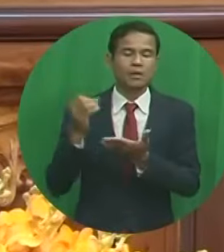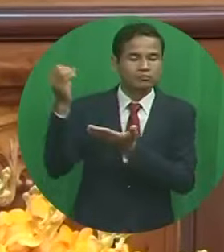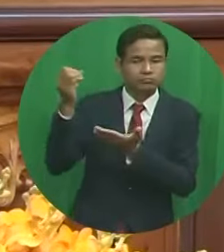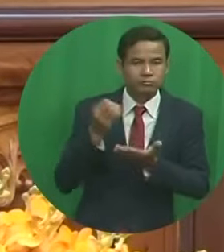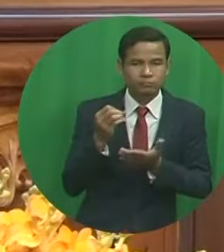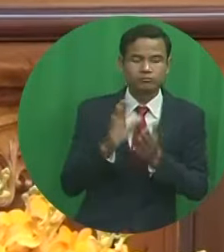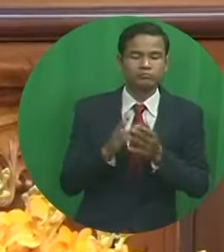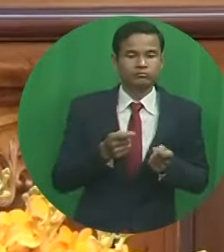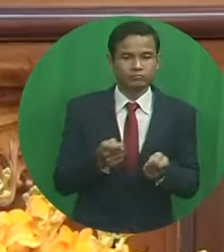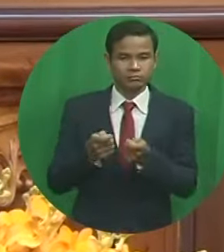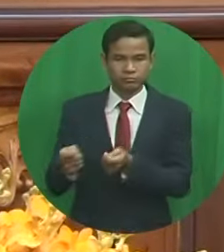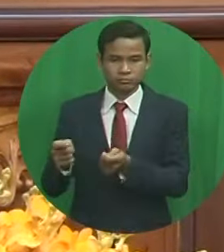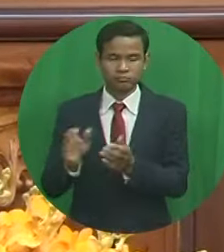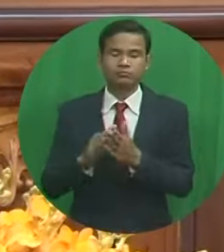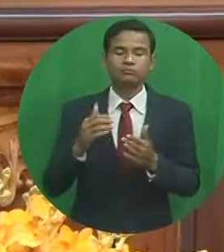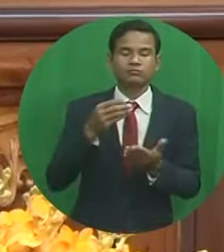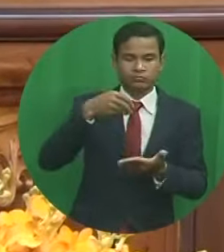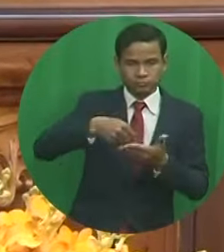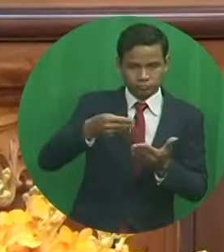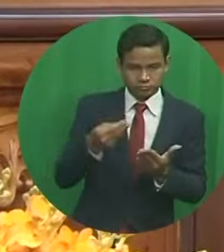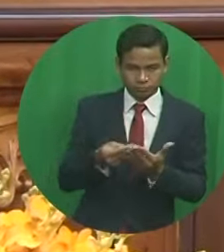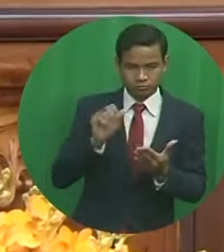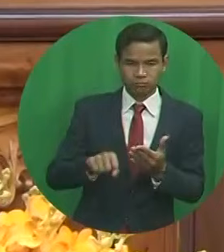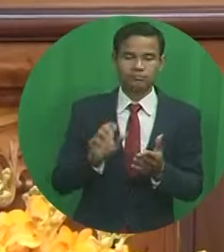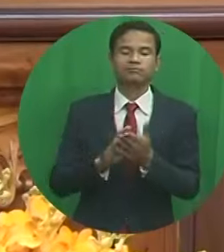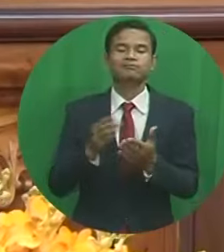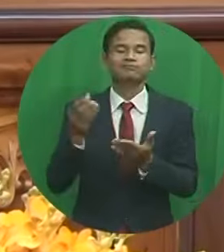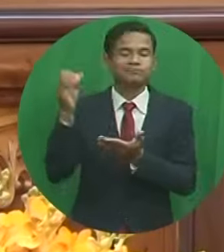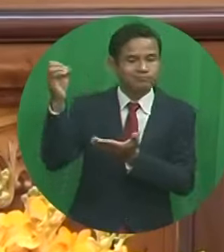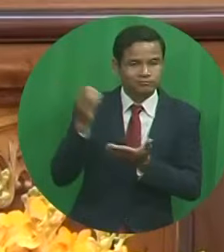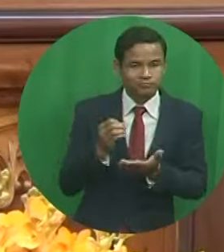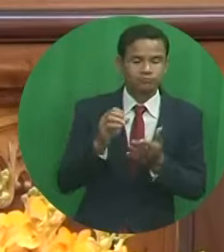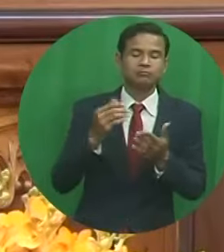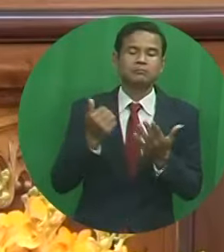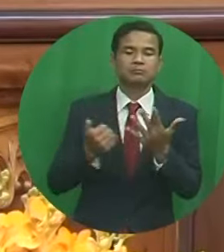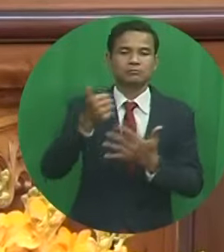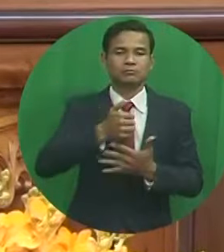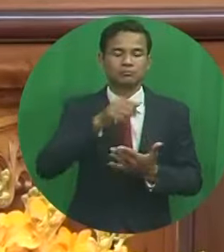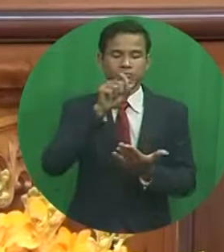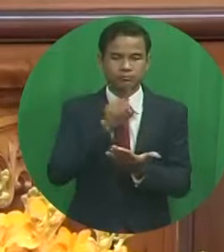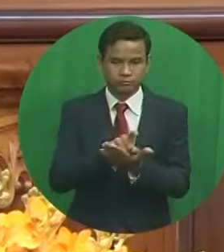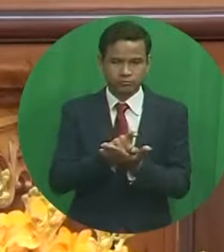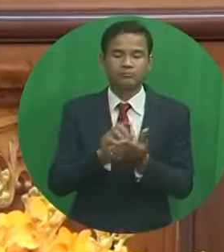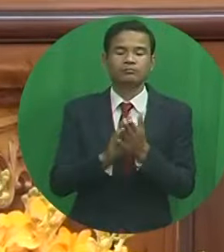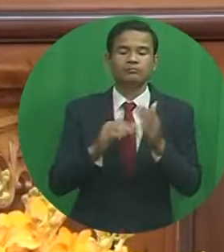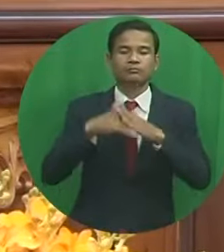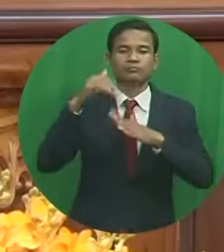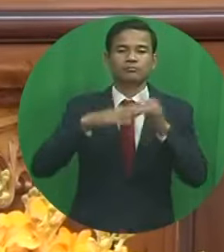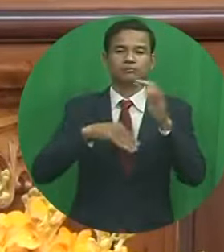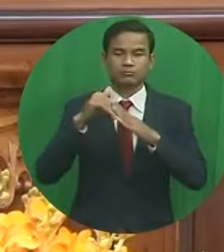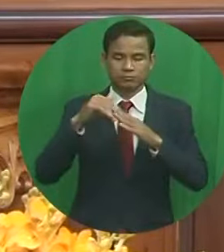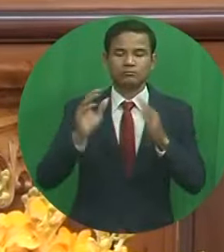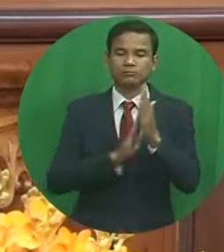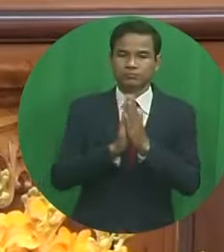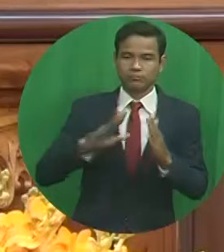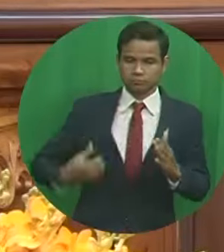ទាំងផ្នែកបច្ចេកទេសនិងហិរញ្ញវត្ថុបានរួមជាវិភាគទានដ៏មានតម្លៃចូលរួមស្ដារកសាងនិងអភិវឌ្ឍកម្ពុជាក្នុ